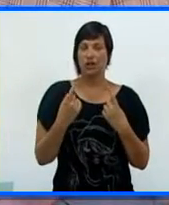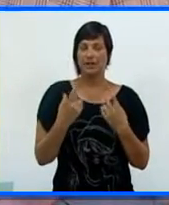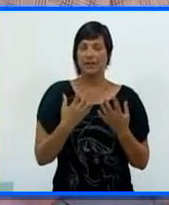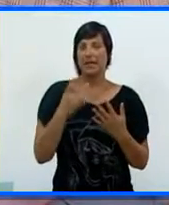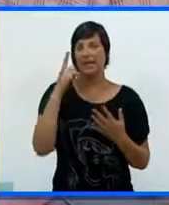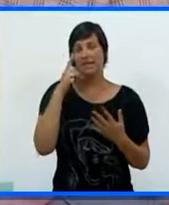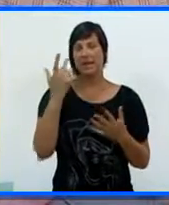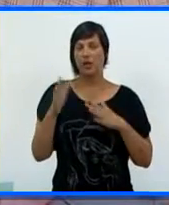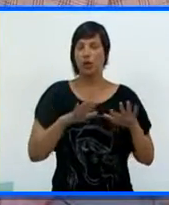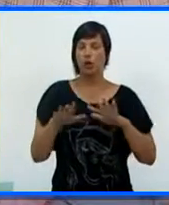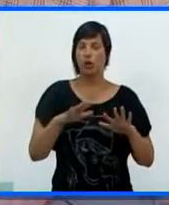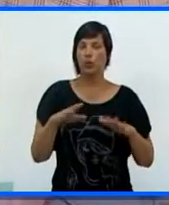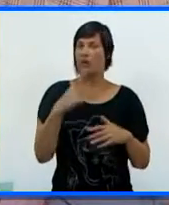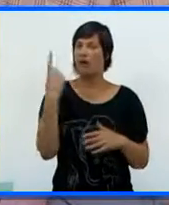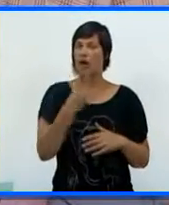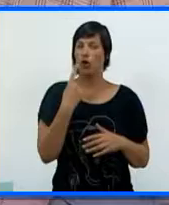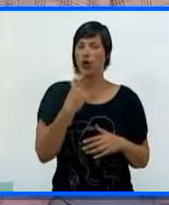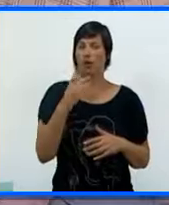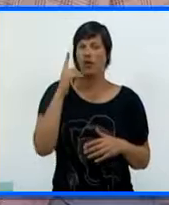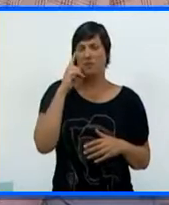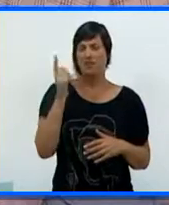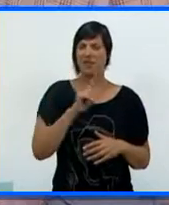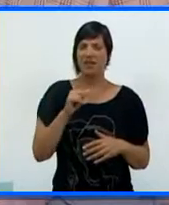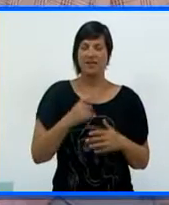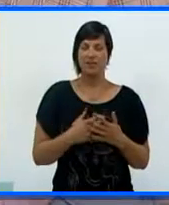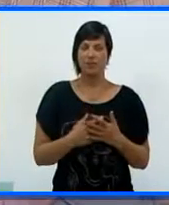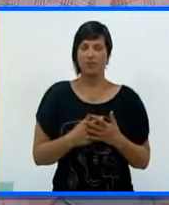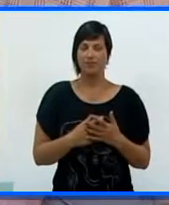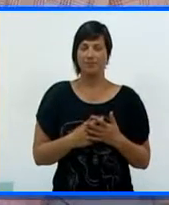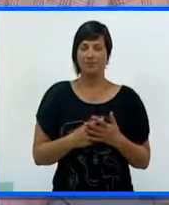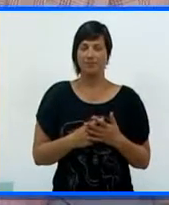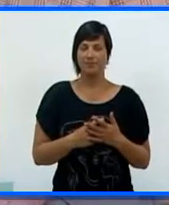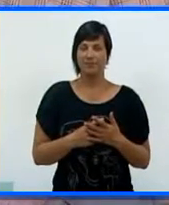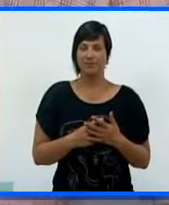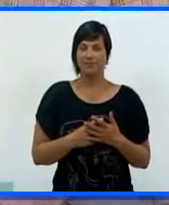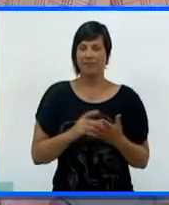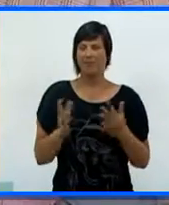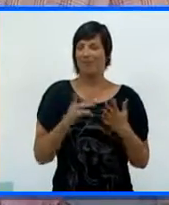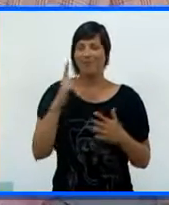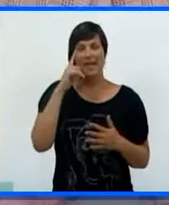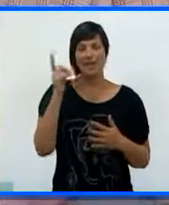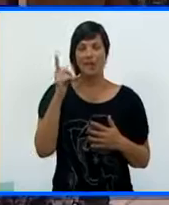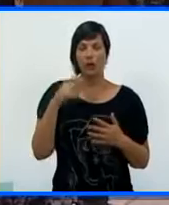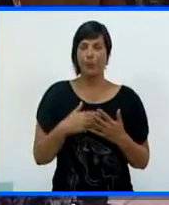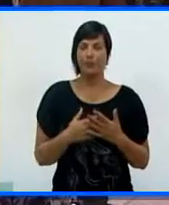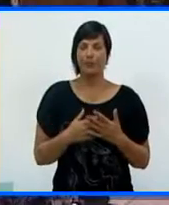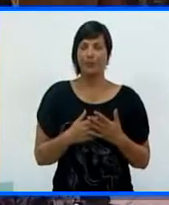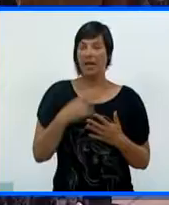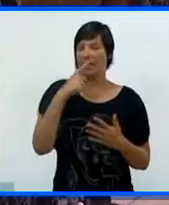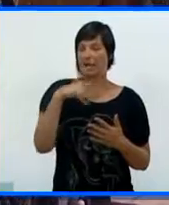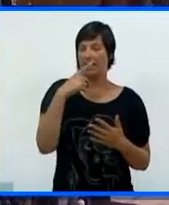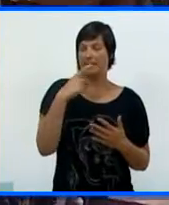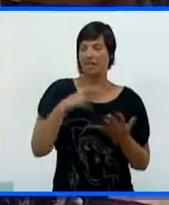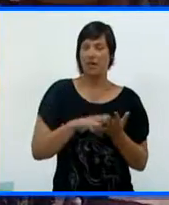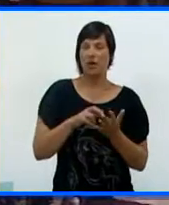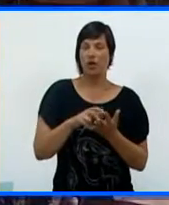Je li znaju ljudi ovako naokolo? Mi ja pretpostavljam da ne znaju. Ne, to ne znaju, ne znaju. Pa recimo,